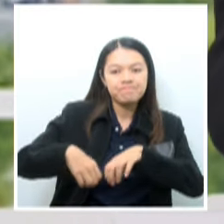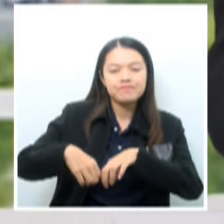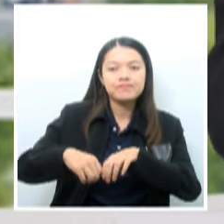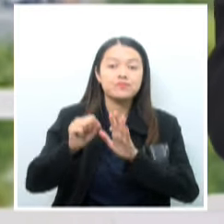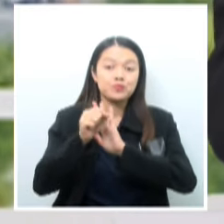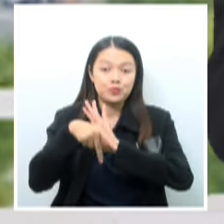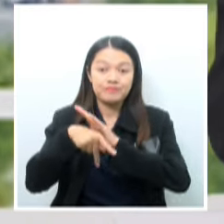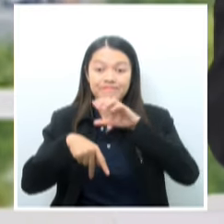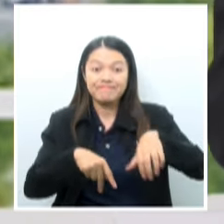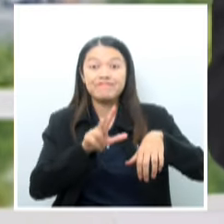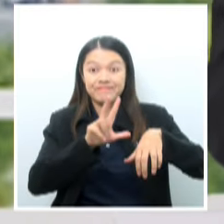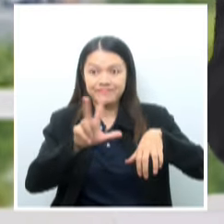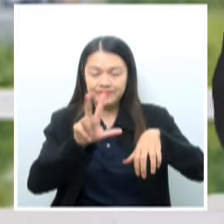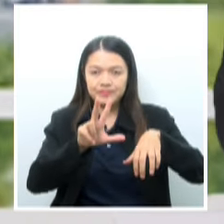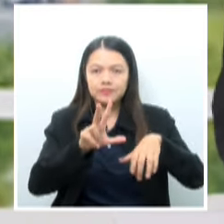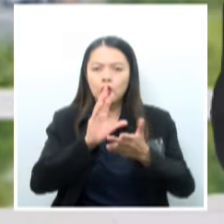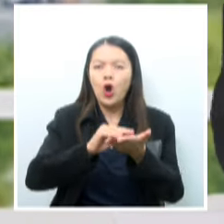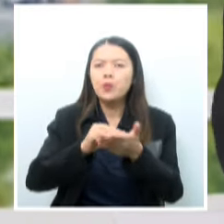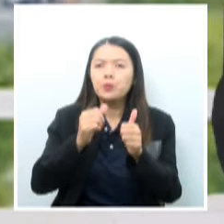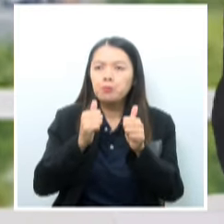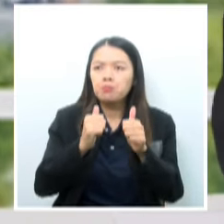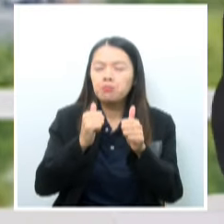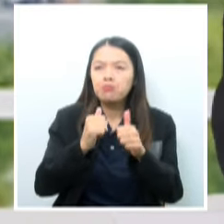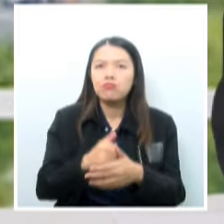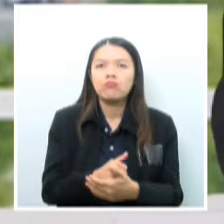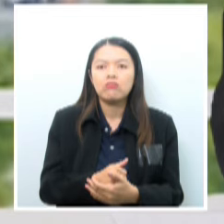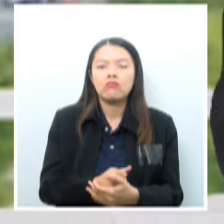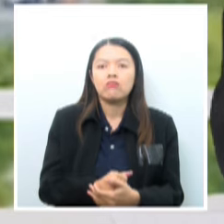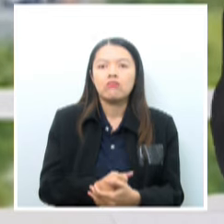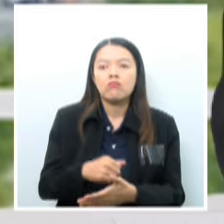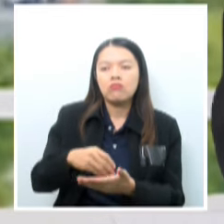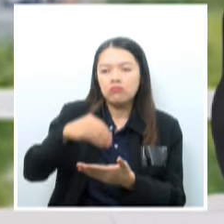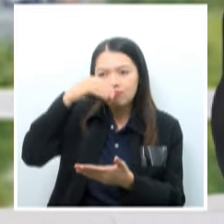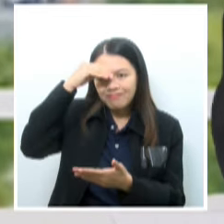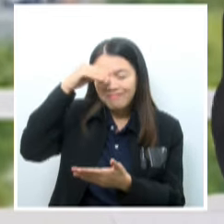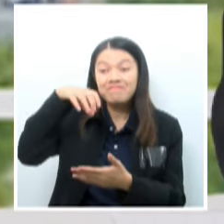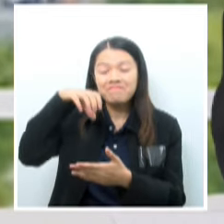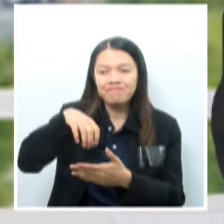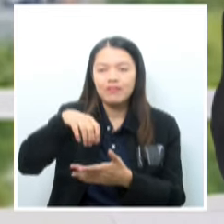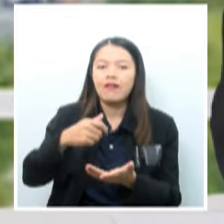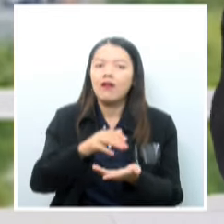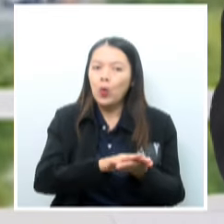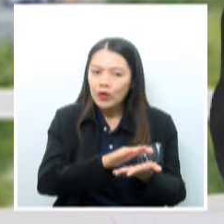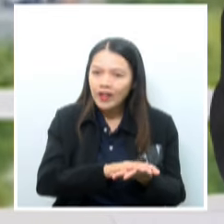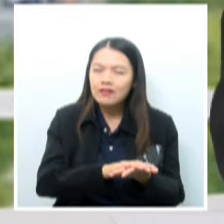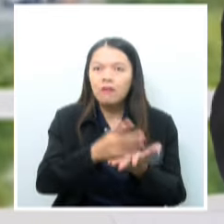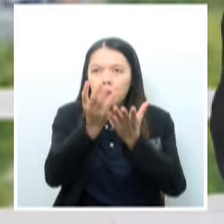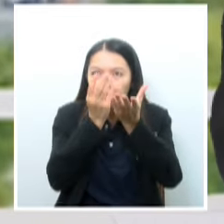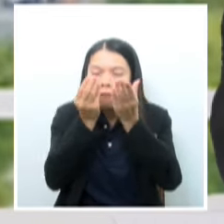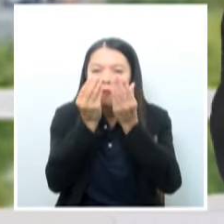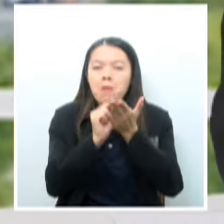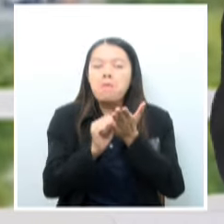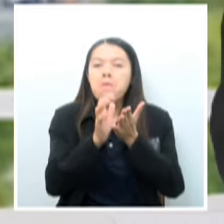เขต3นะคะก็เป็นข้อมูลดีๆนะคะที่ทางเขตพื้นที่การศึกษานะคะและทางสถานศึกษาด้วยนะคะนำ